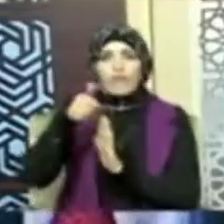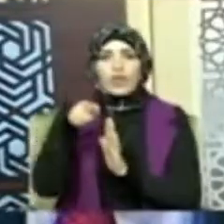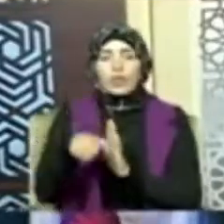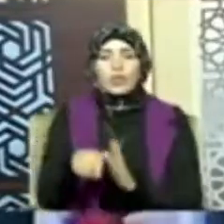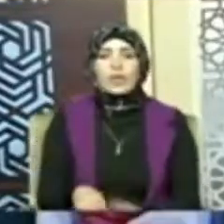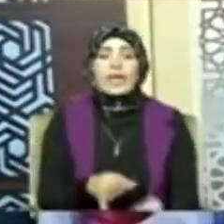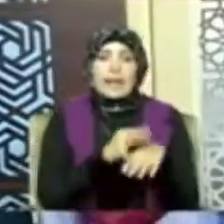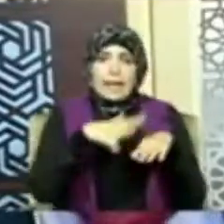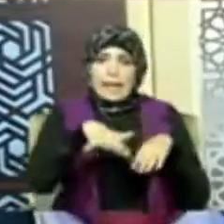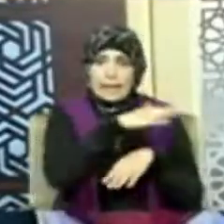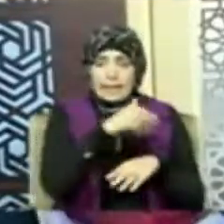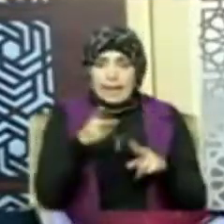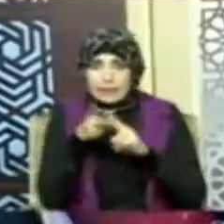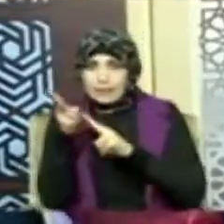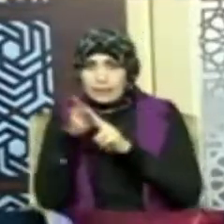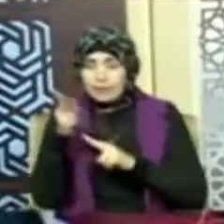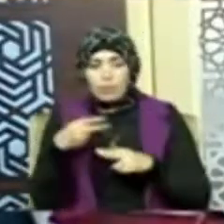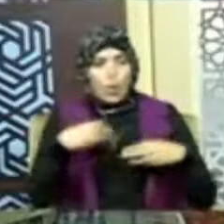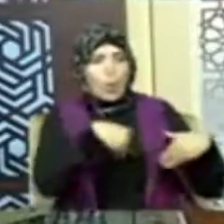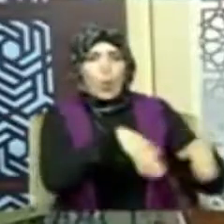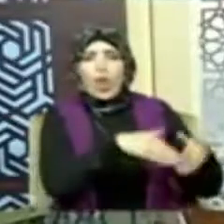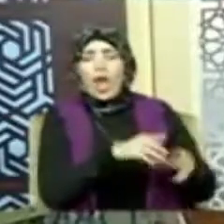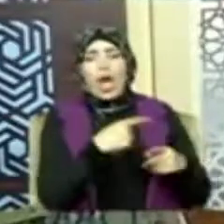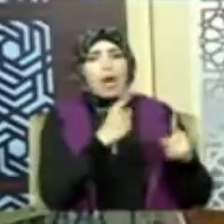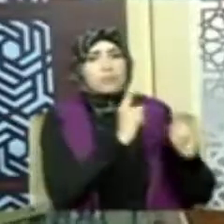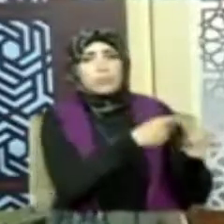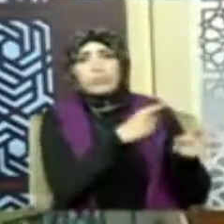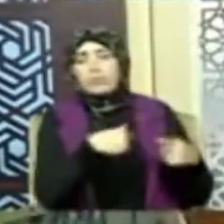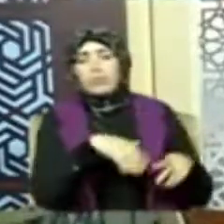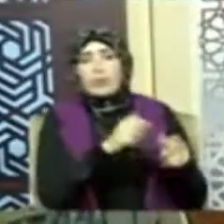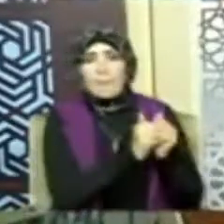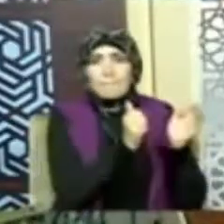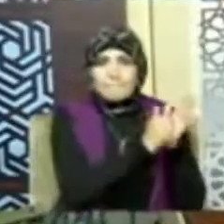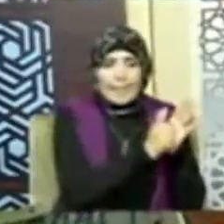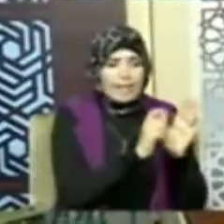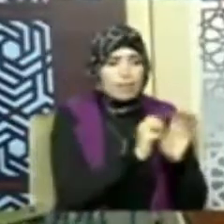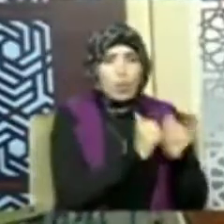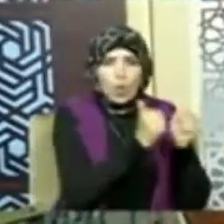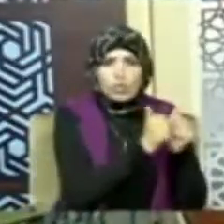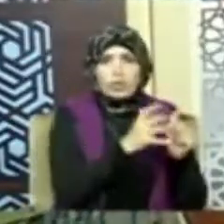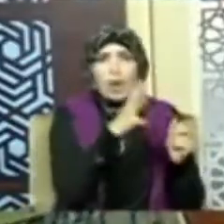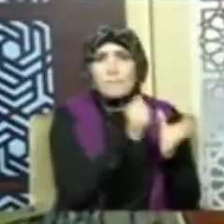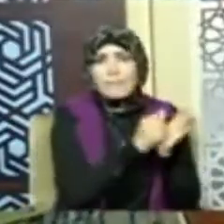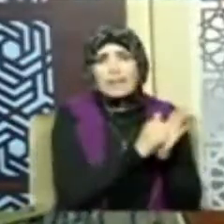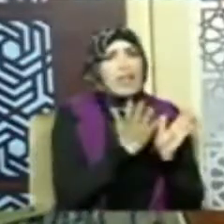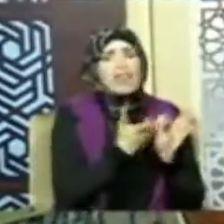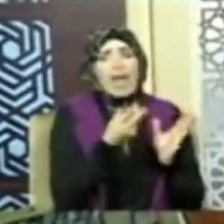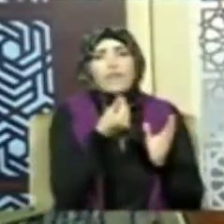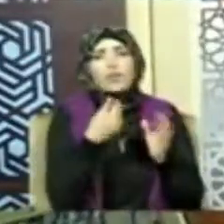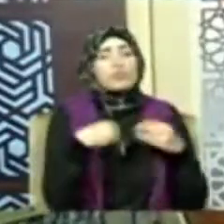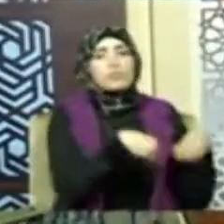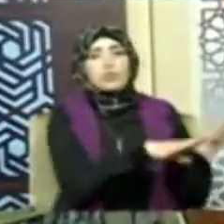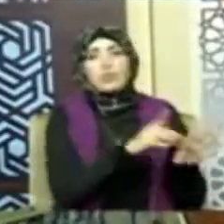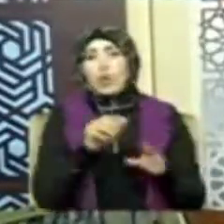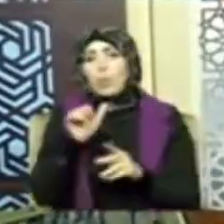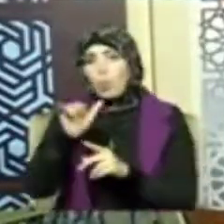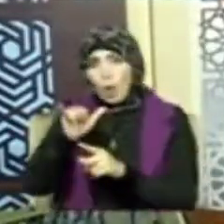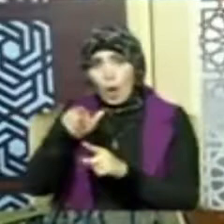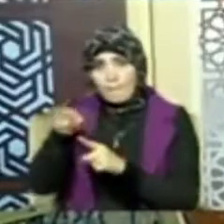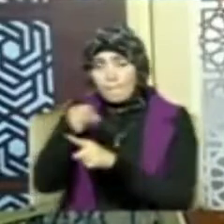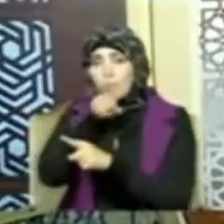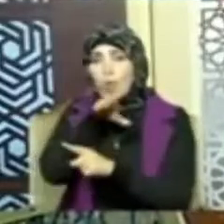الله، والأنصار استقبلوا بسخاء وعطاء وآثار المهاجرين على أنفسهم